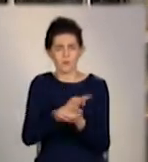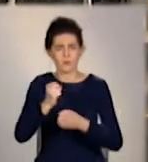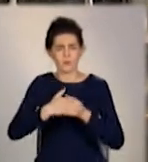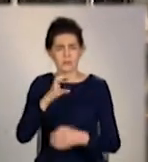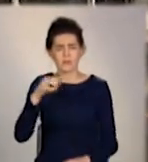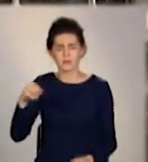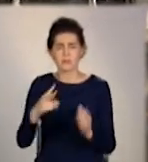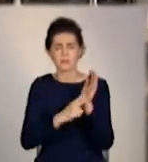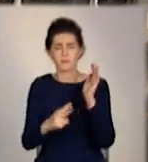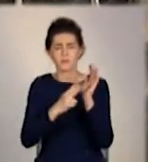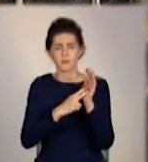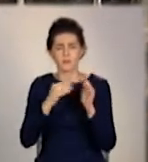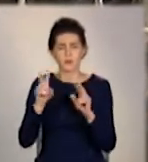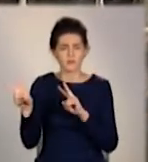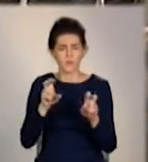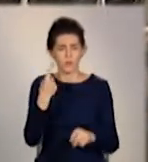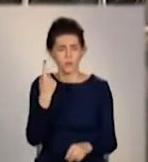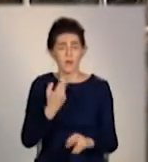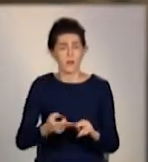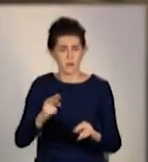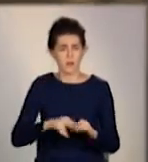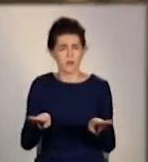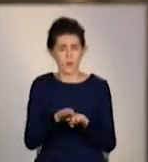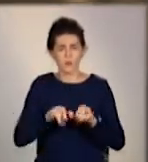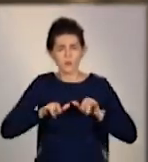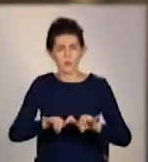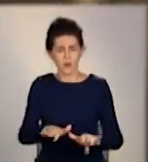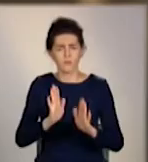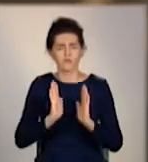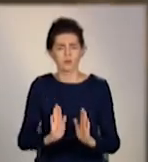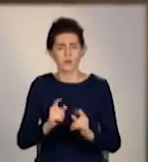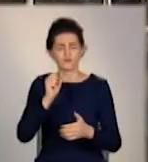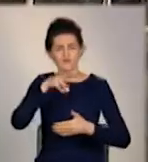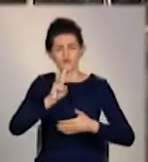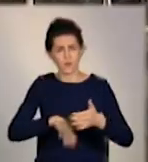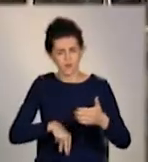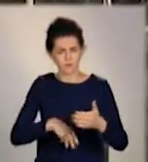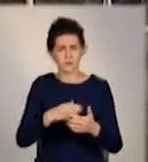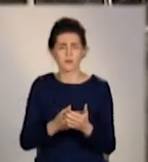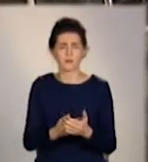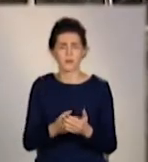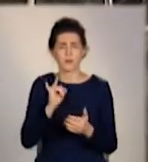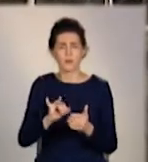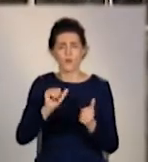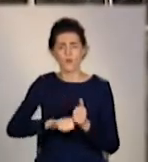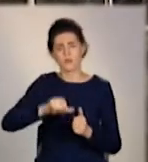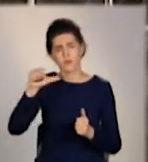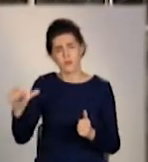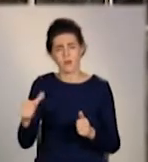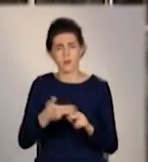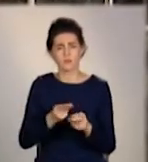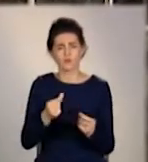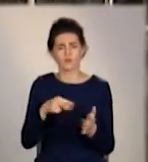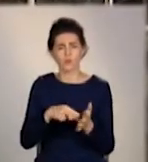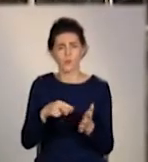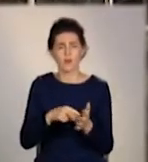статтею 77 з позначкою 1. За такі діяння передбачено накладення штрафів, окремо сума їх